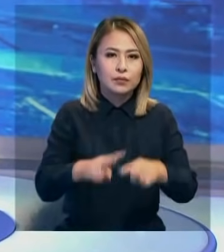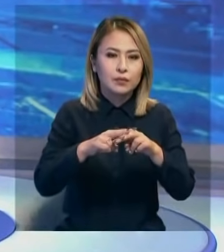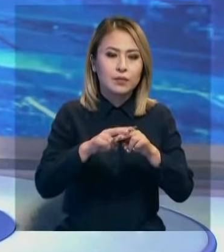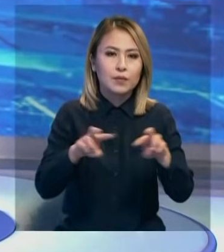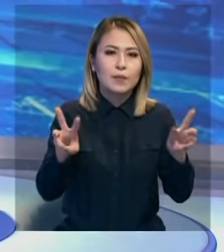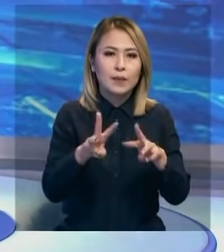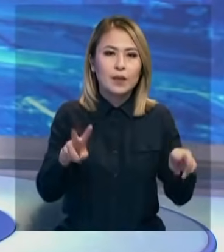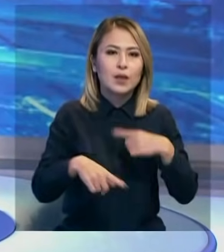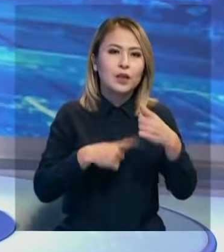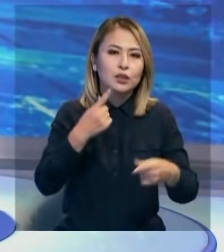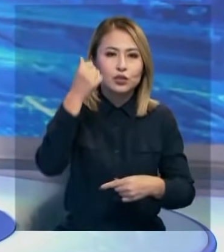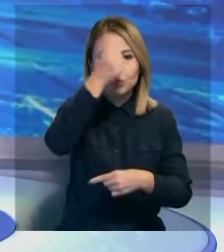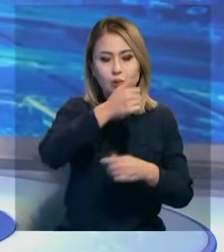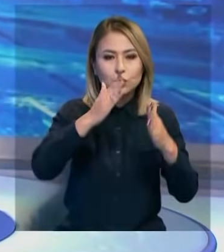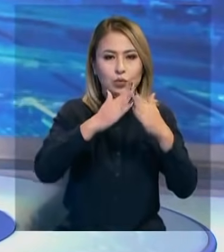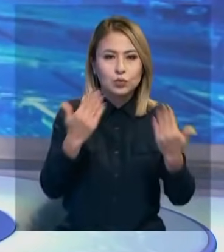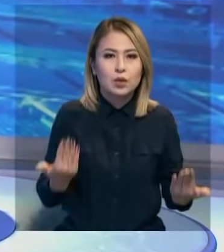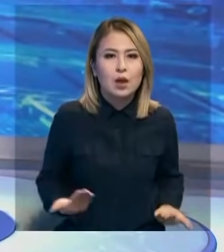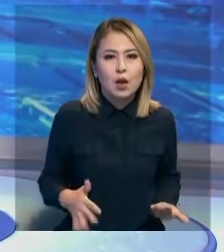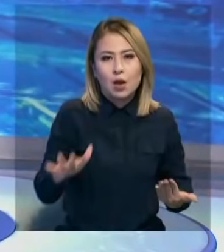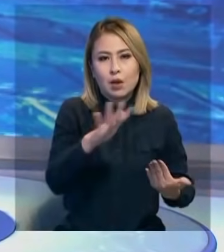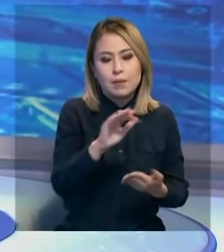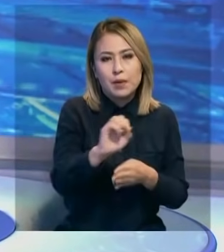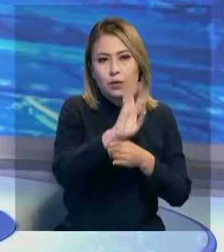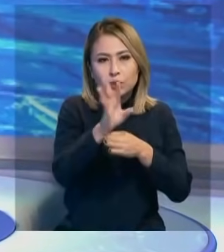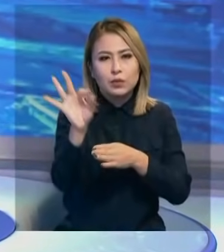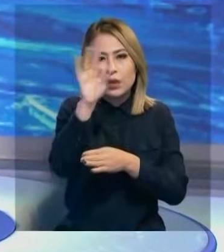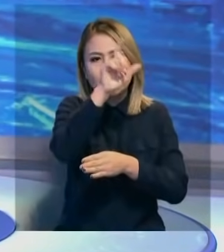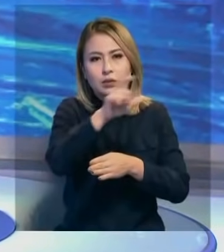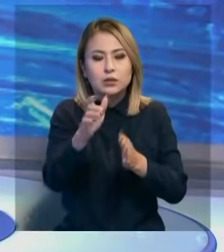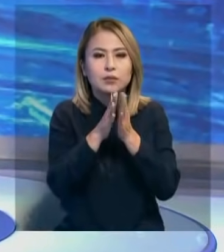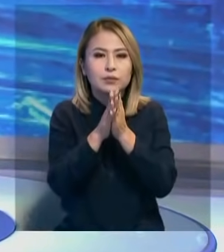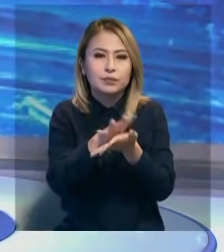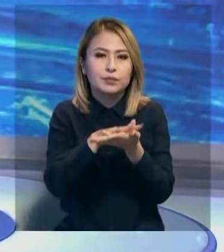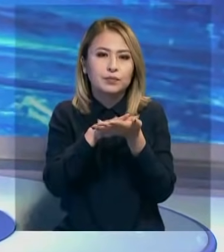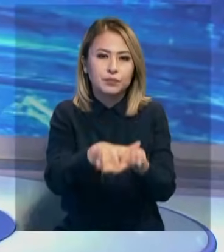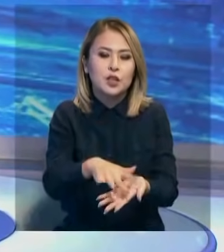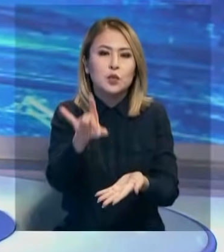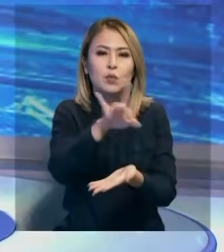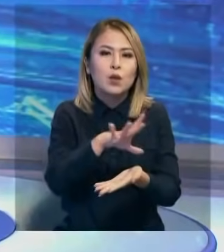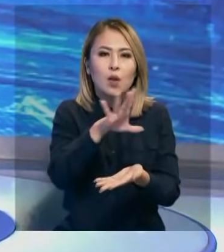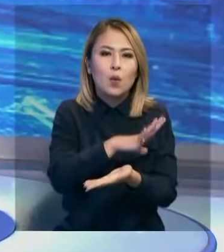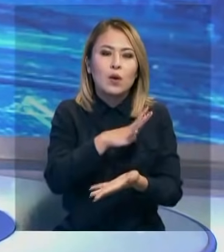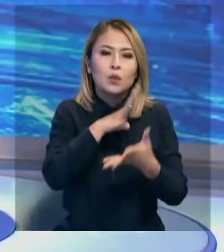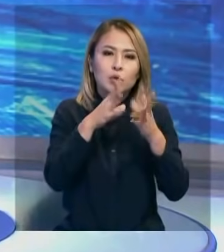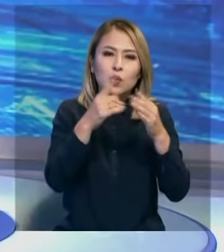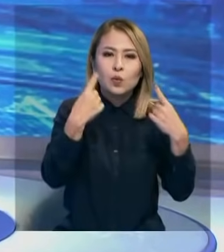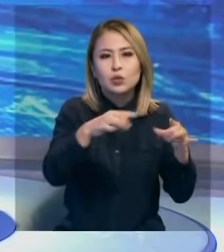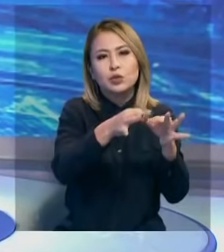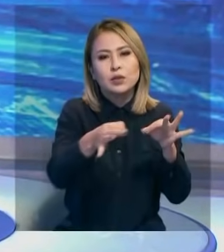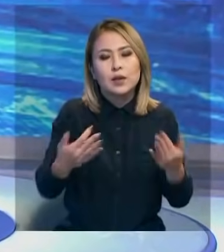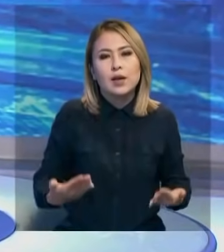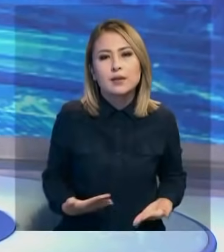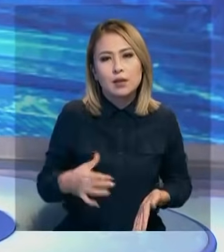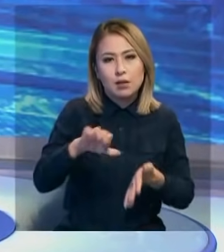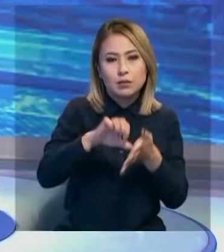Елорда әкімдігі келер жылы тұрғын үй аулаларын абаттандыру бойынша азаматтардан өтініш қабылдай бастады. Республикалық науқанға өзге өңір